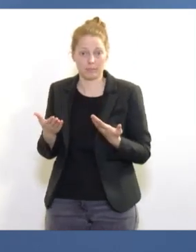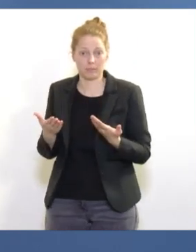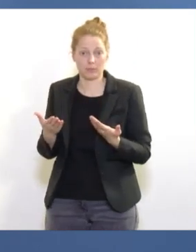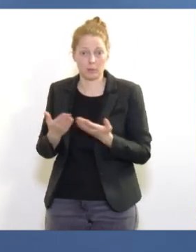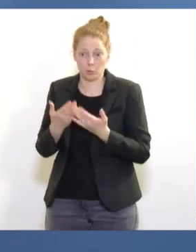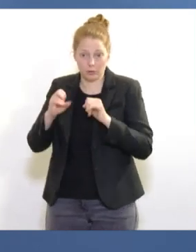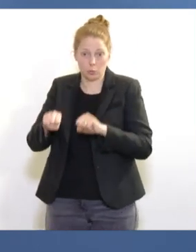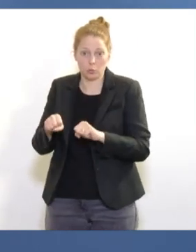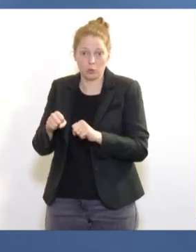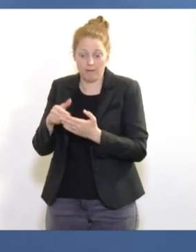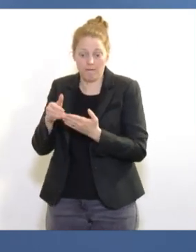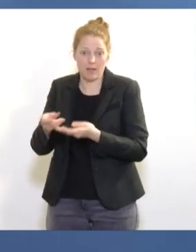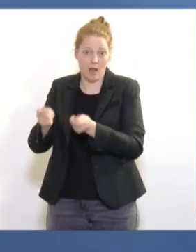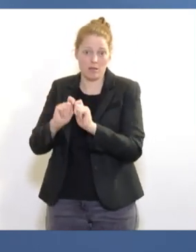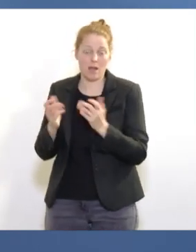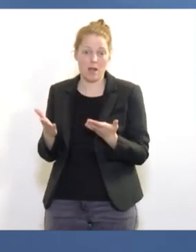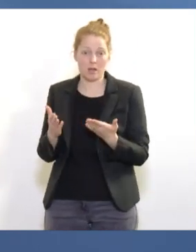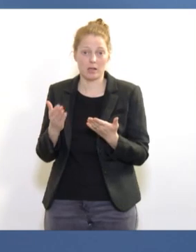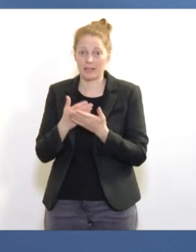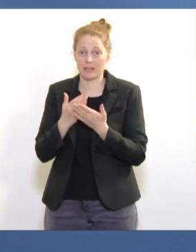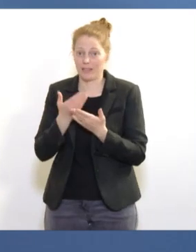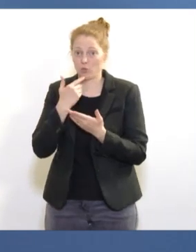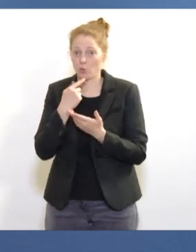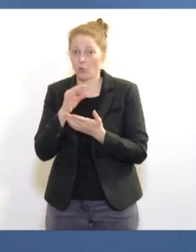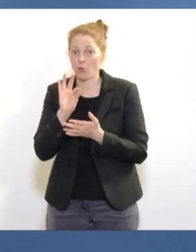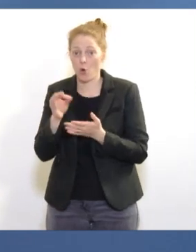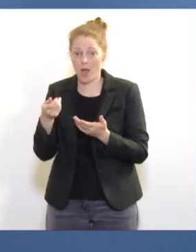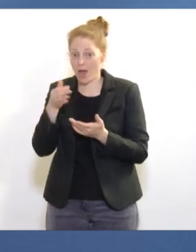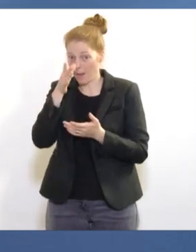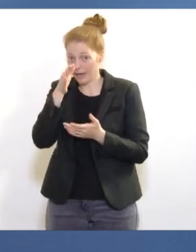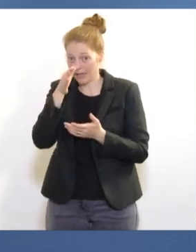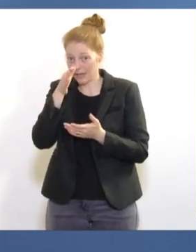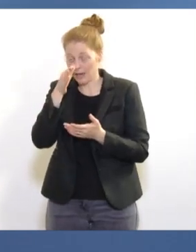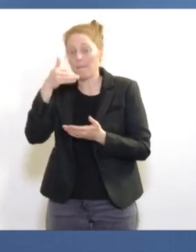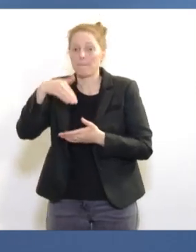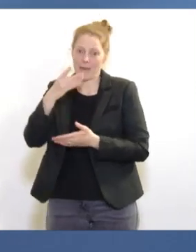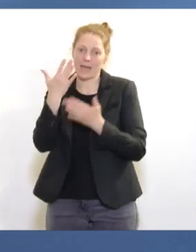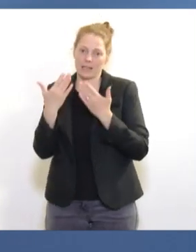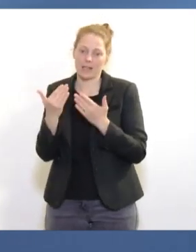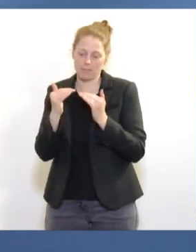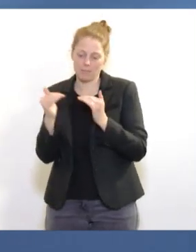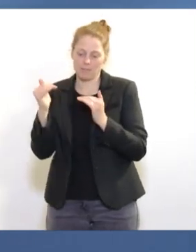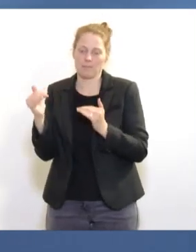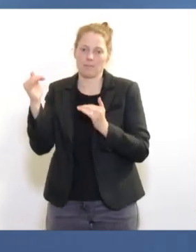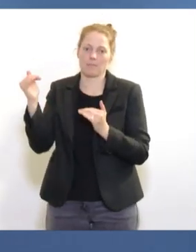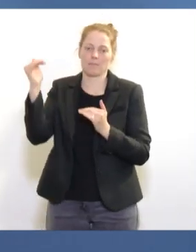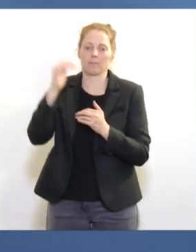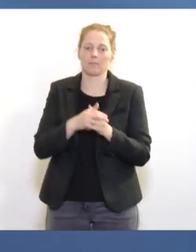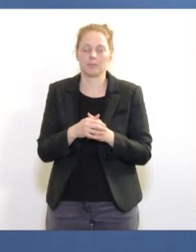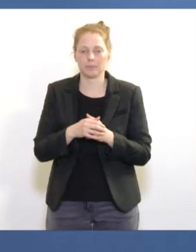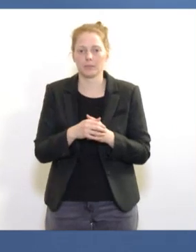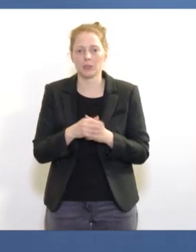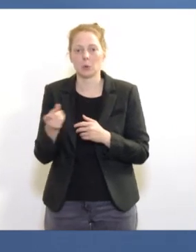während dem Monat eine Demande ranzugehen. Und wir gehen auch davon aus, dass wir mindestens auf die Zollwerte kommen für